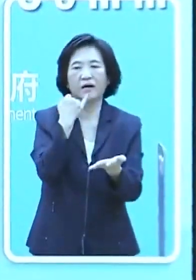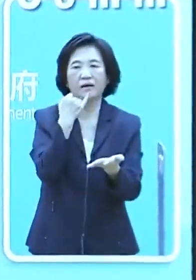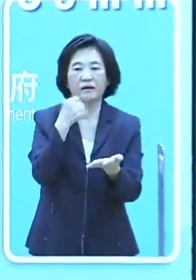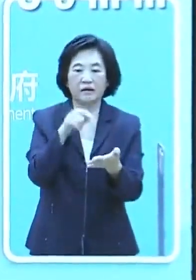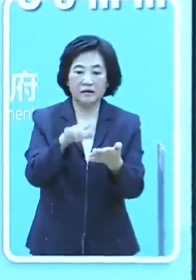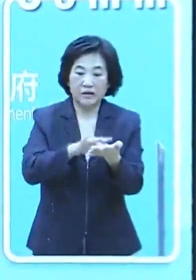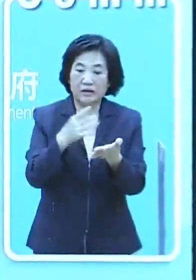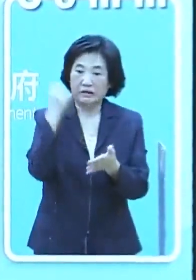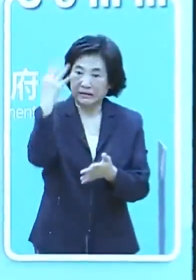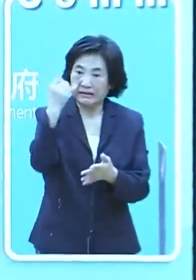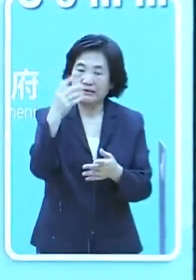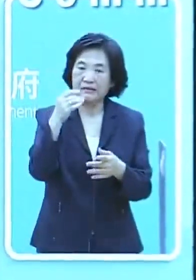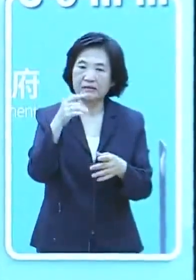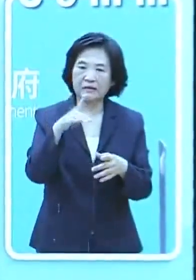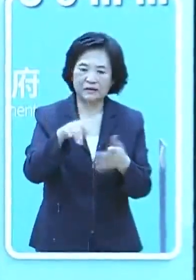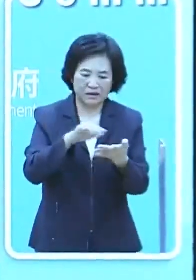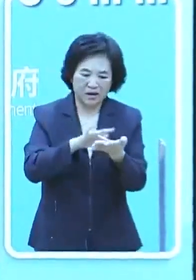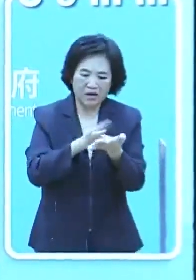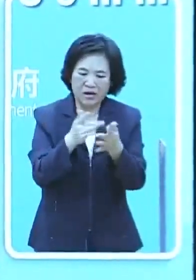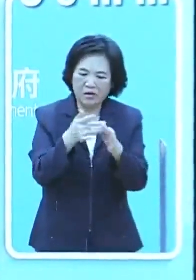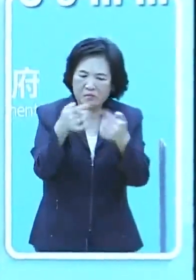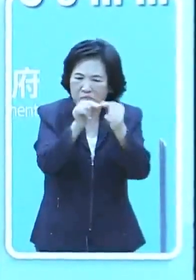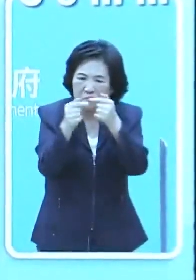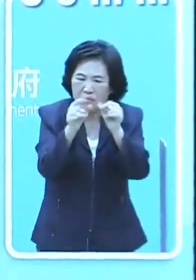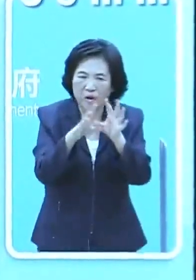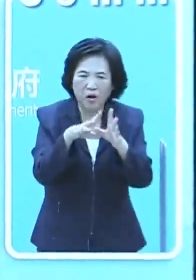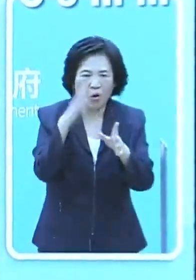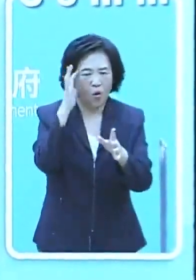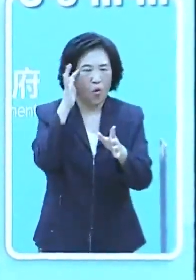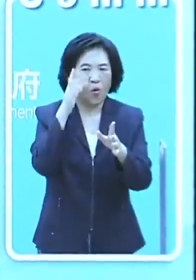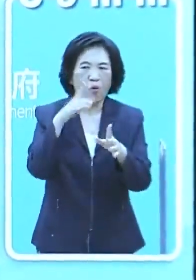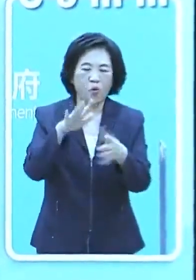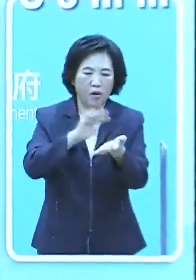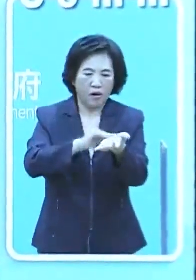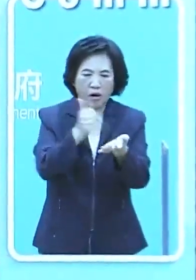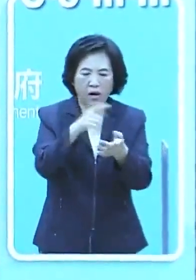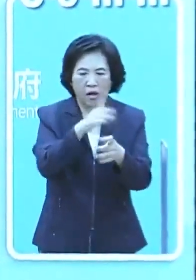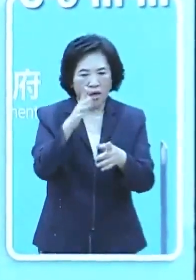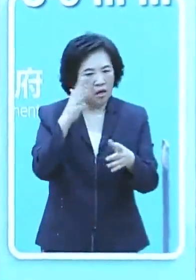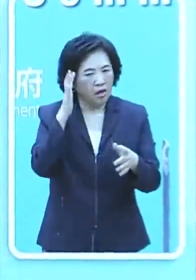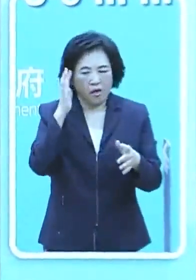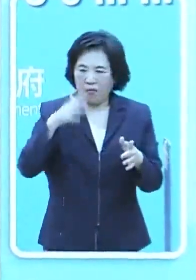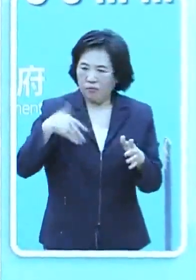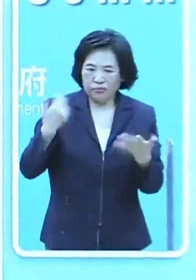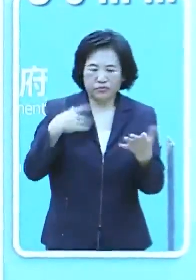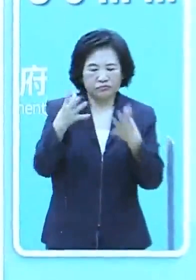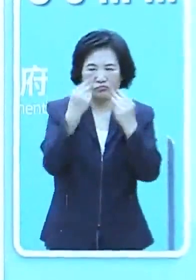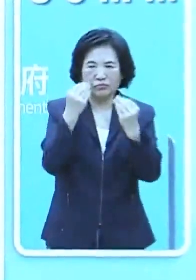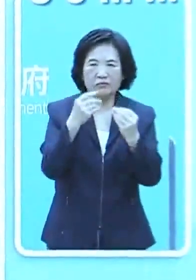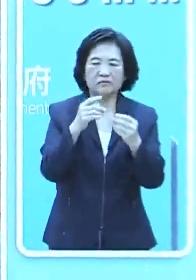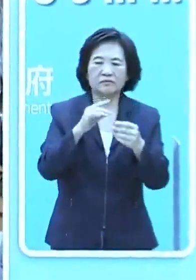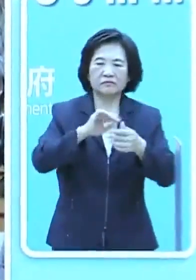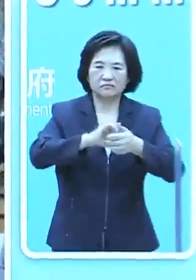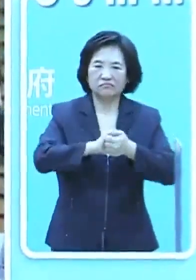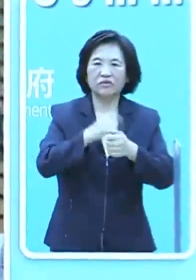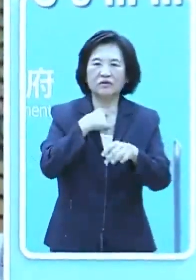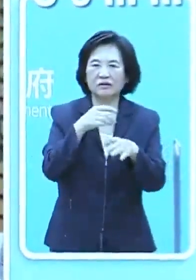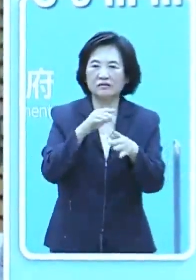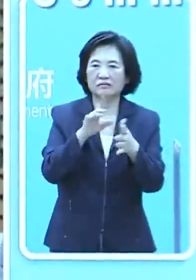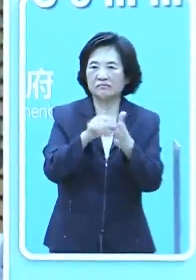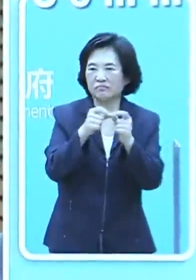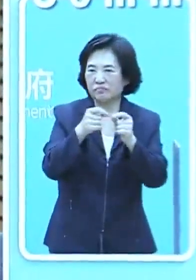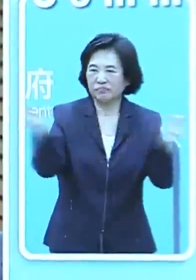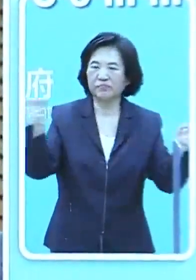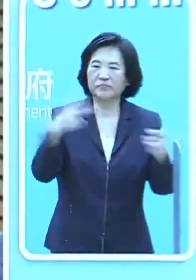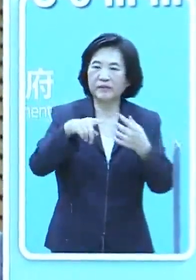药，它很复杂，它那个大部分的医生也没有经验，所以那个要做很多详细的评估。比方说你现